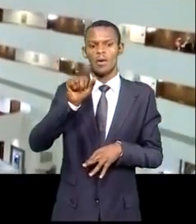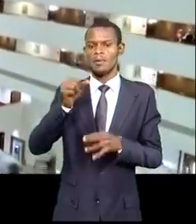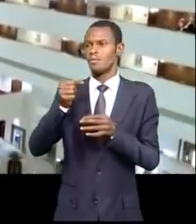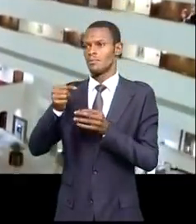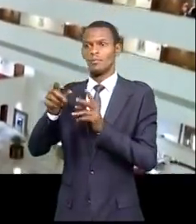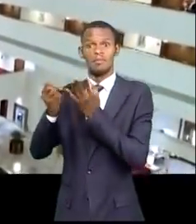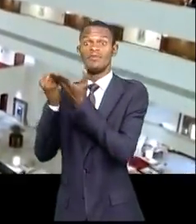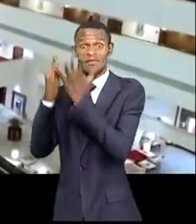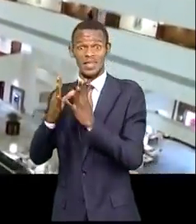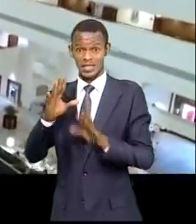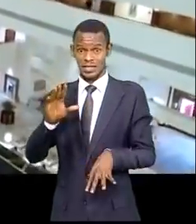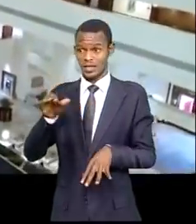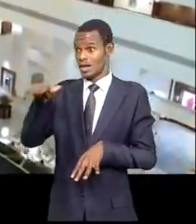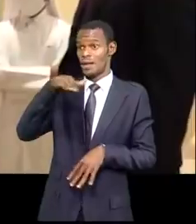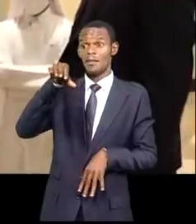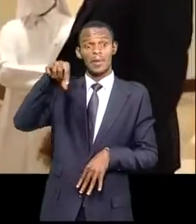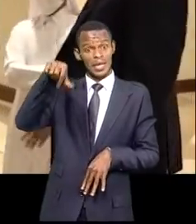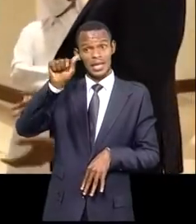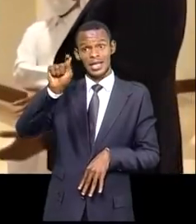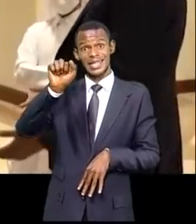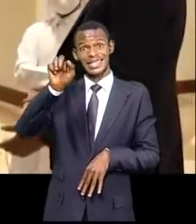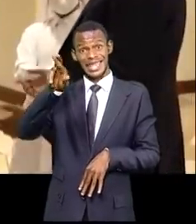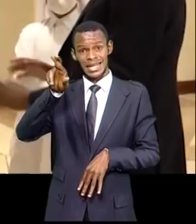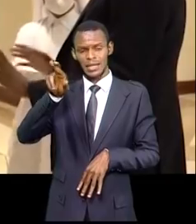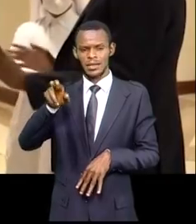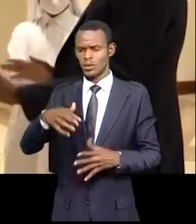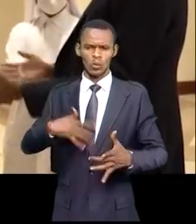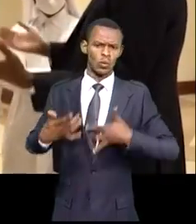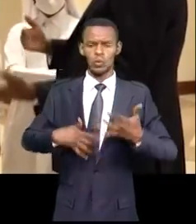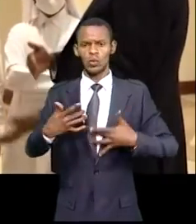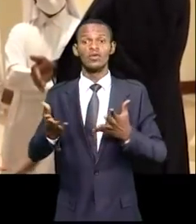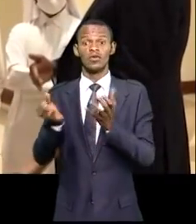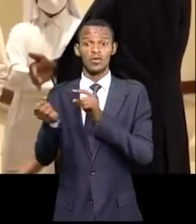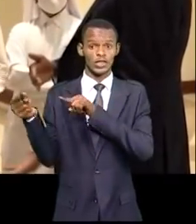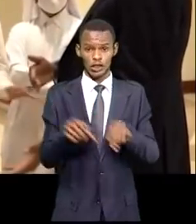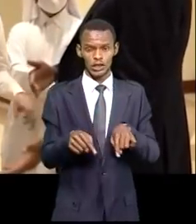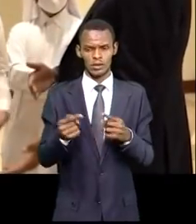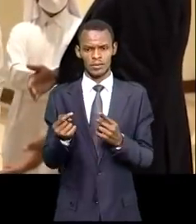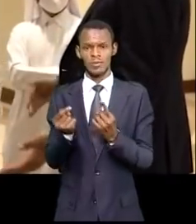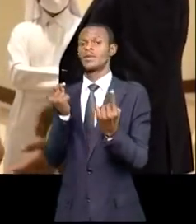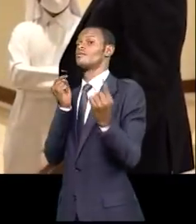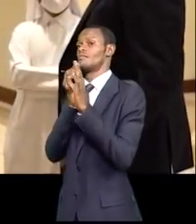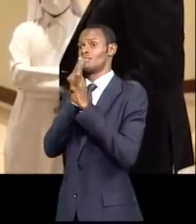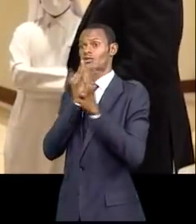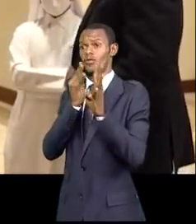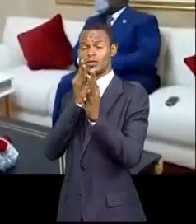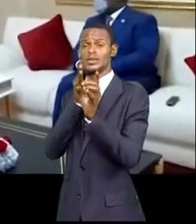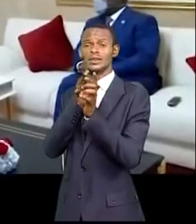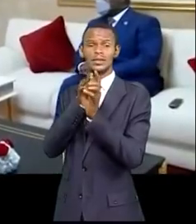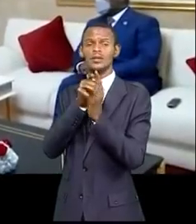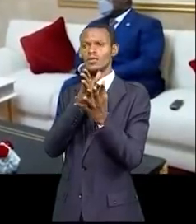pays de félix antoine qui c'est qui dit entre deux journées des hommes d'affaires se sont bousculés pour être reçu par le président de la république